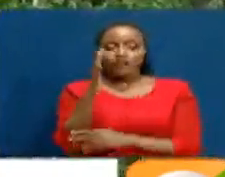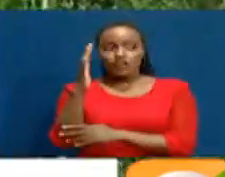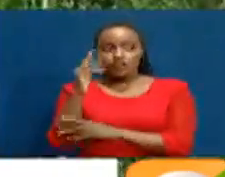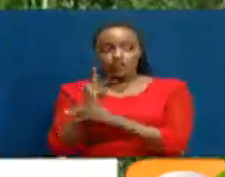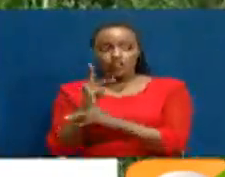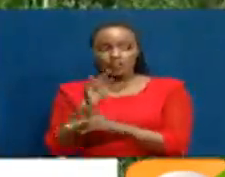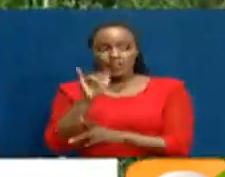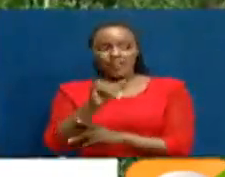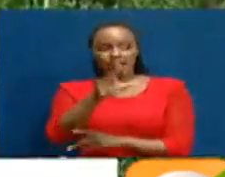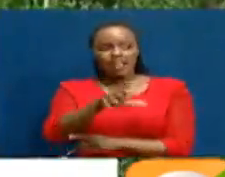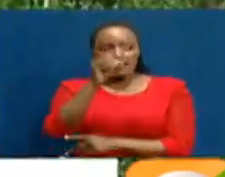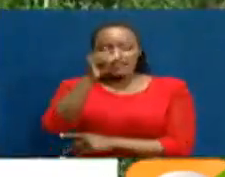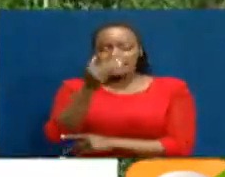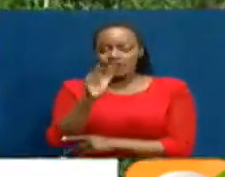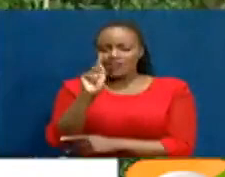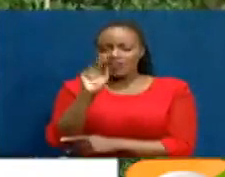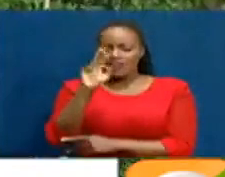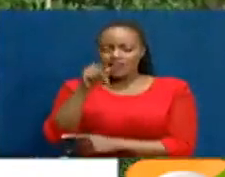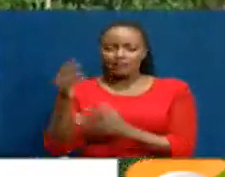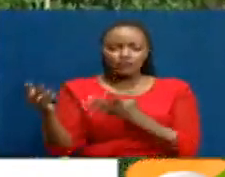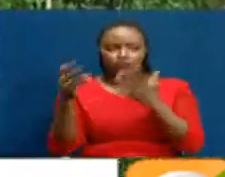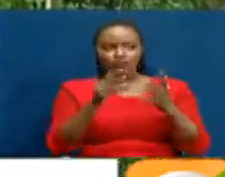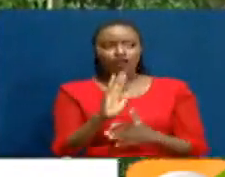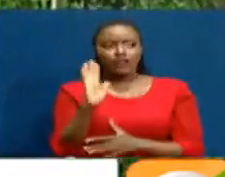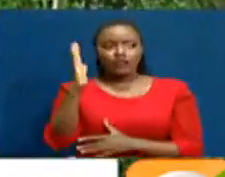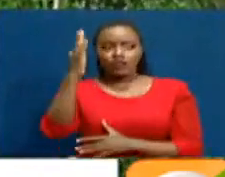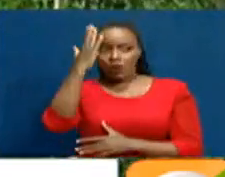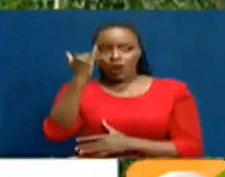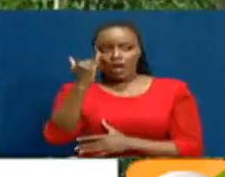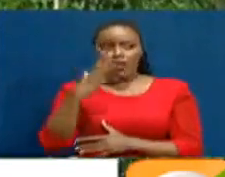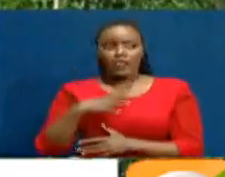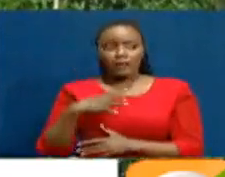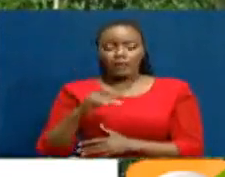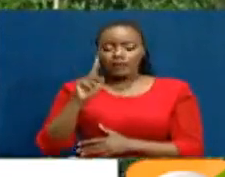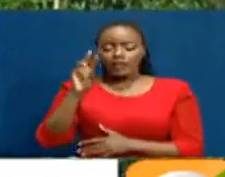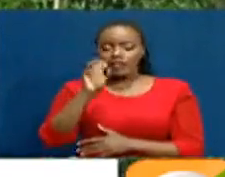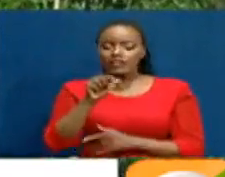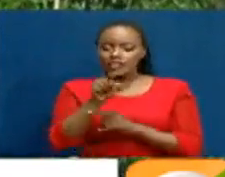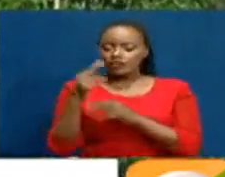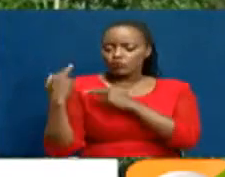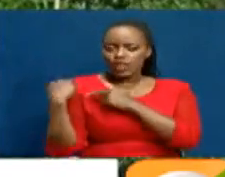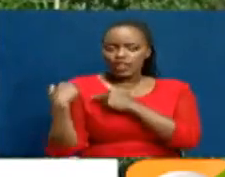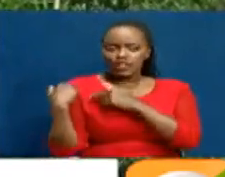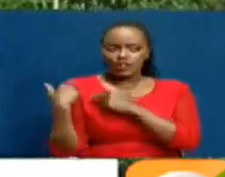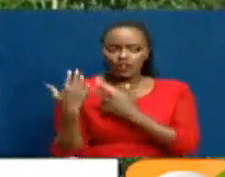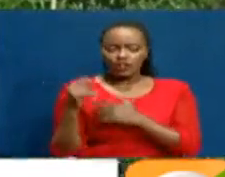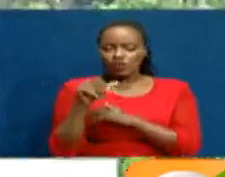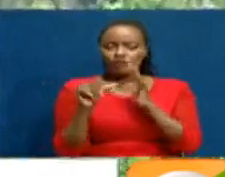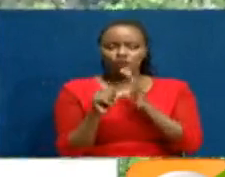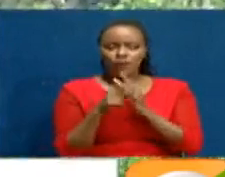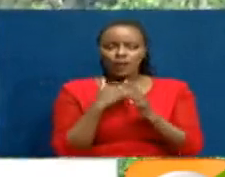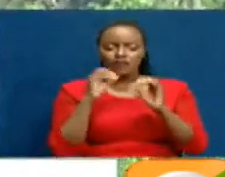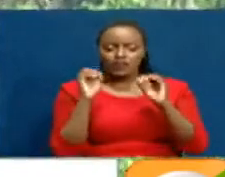beam. Wachukue beam wapeleke kwa forest ili watu wa wildlife walinde beam huko. Tusikwe na hii shida